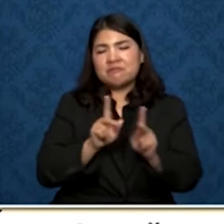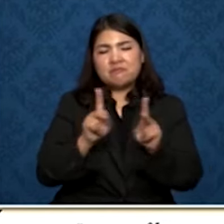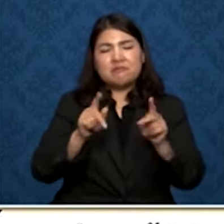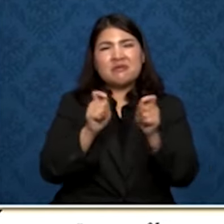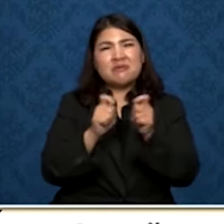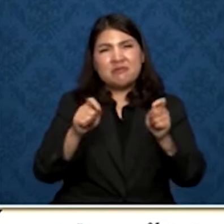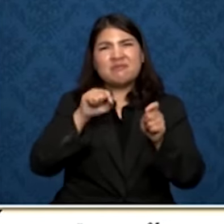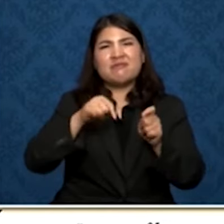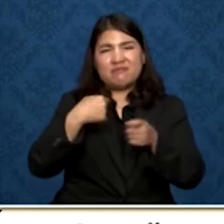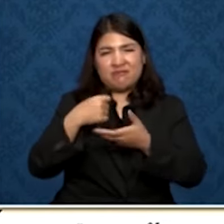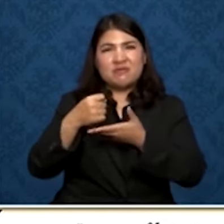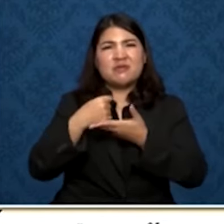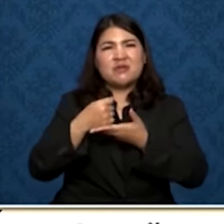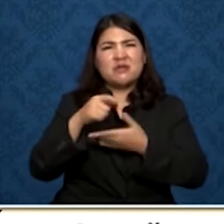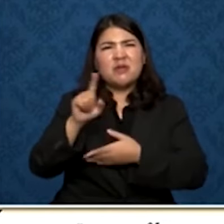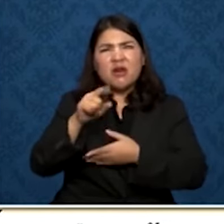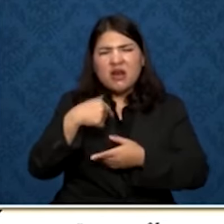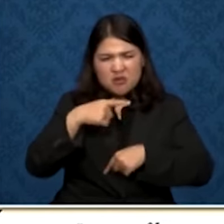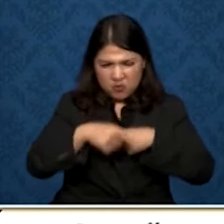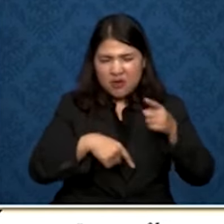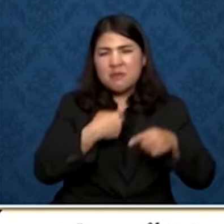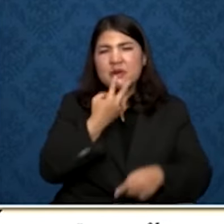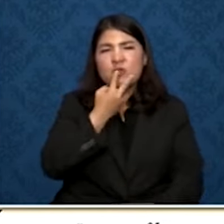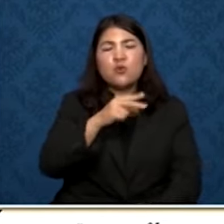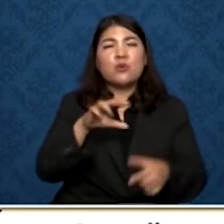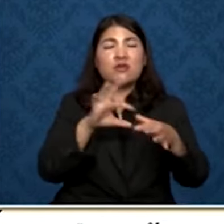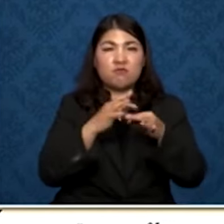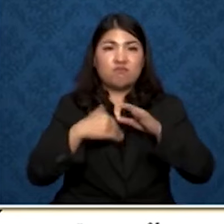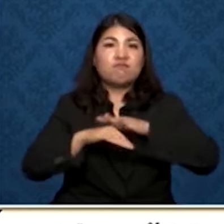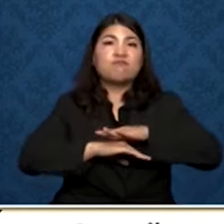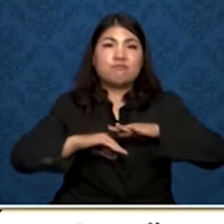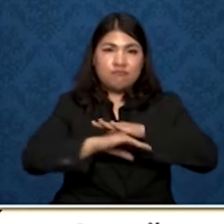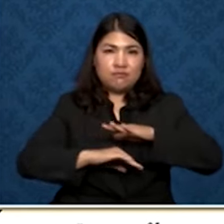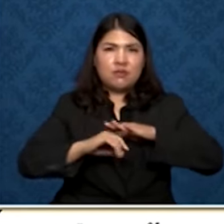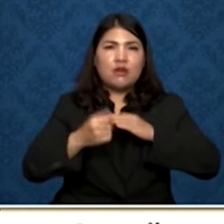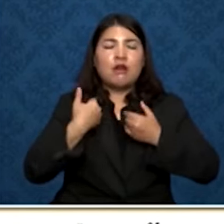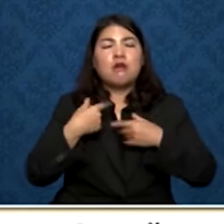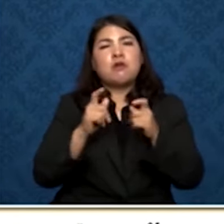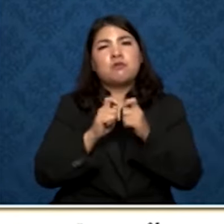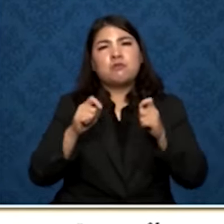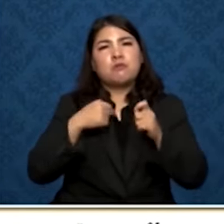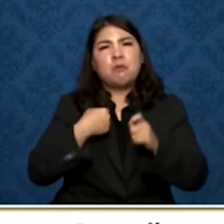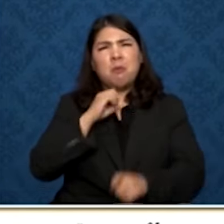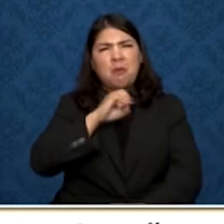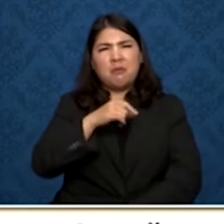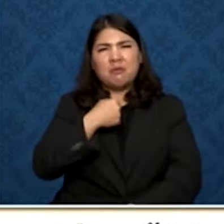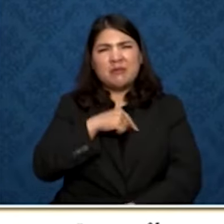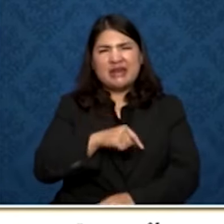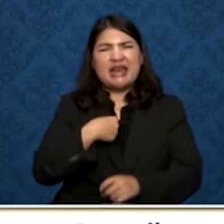God